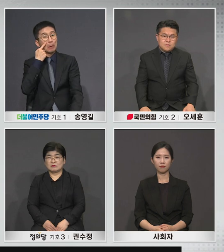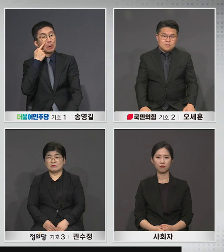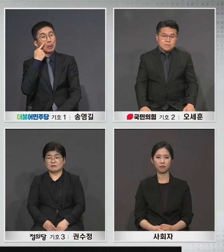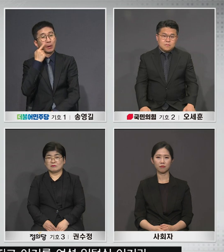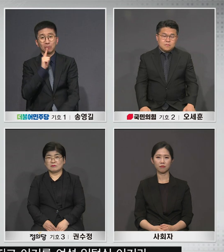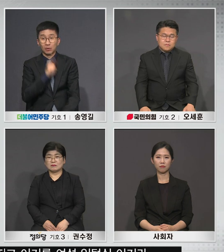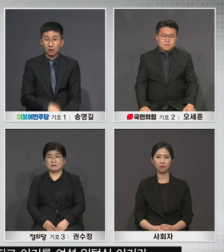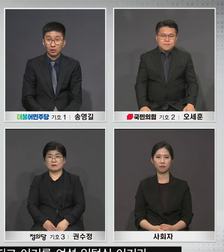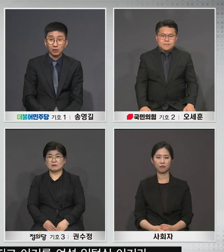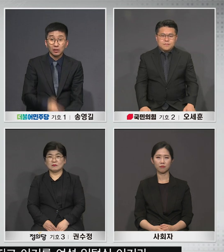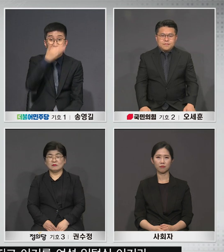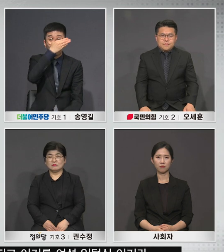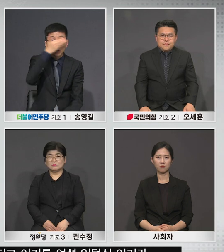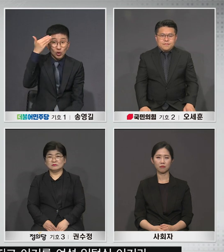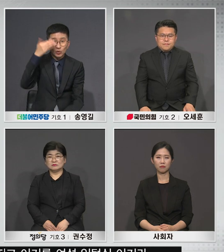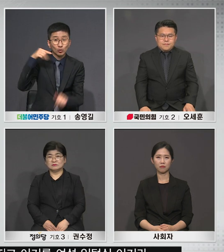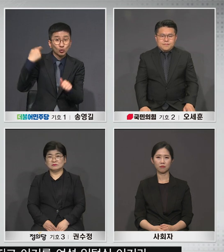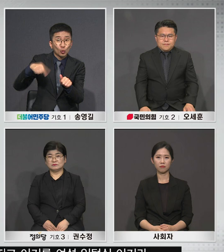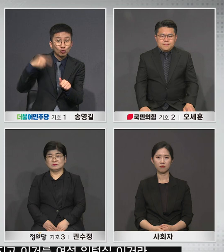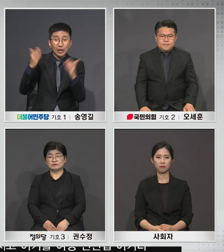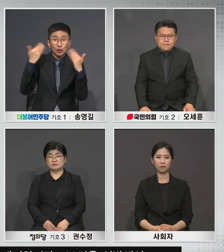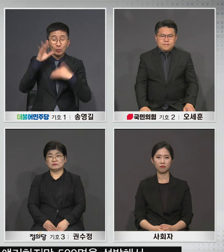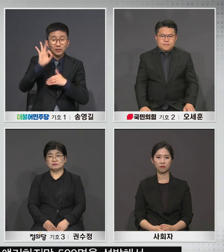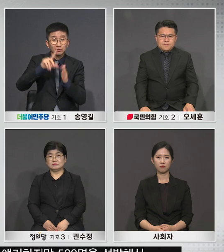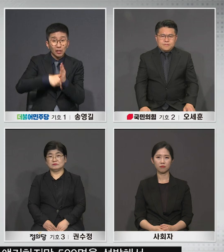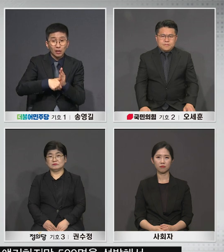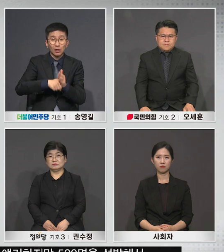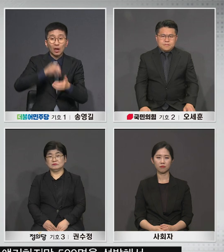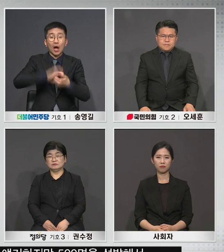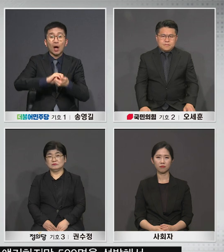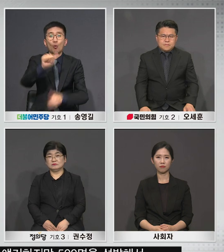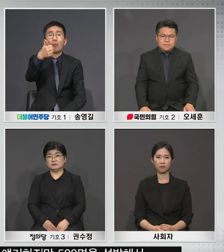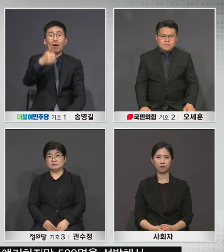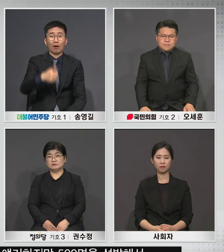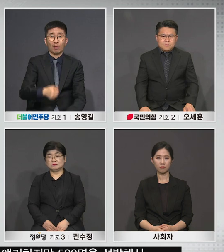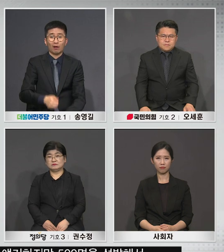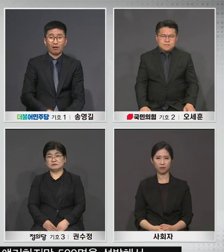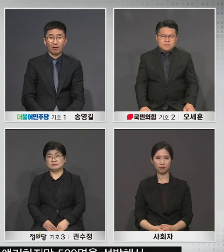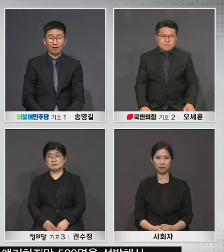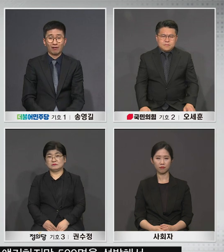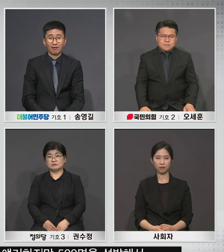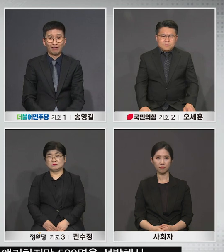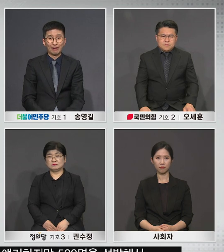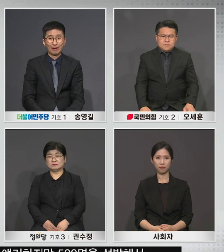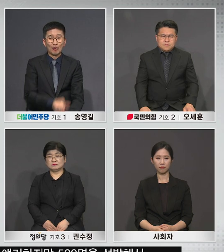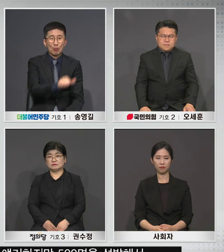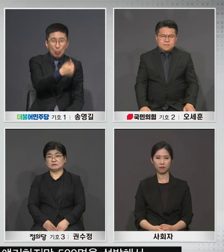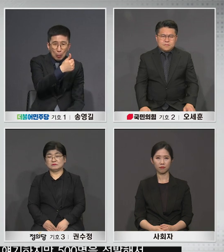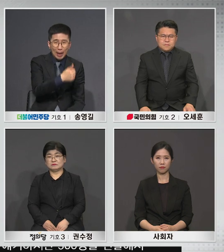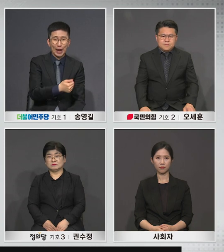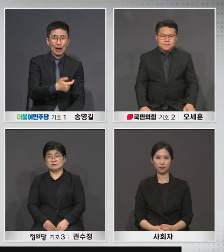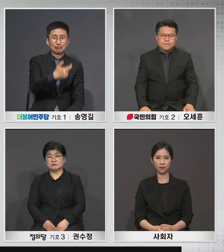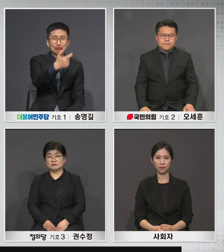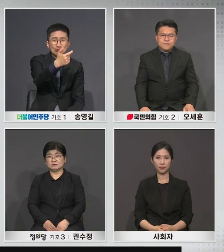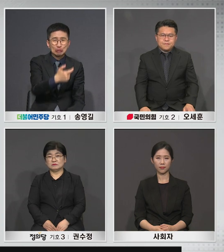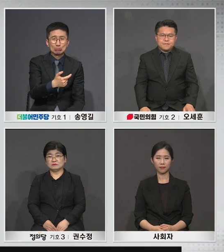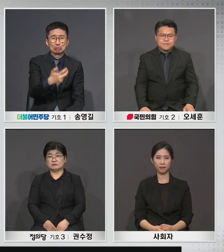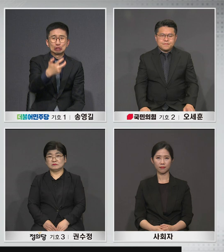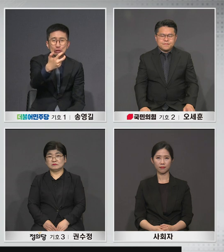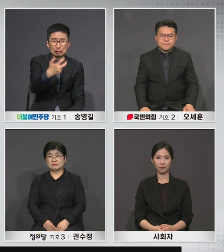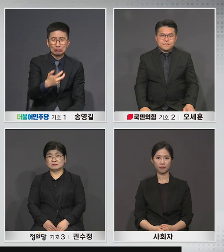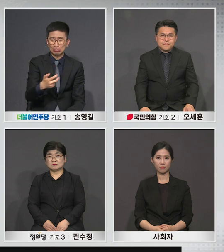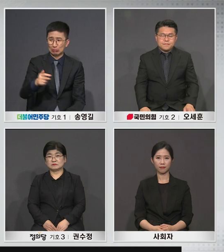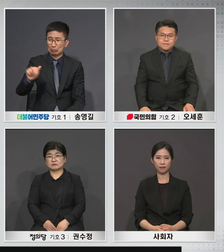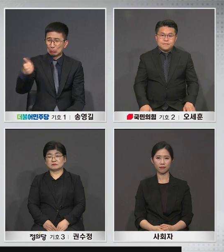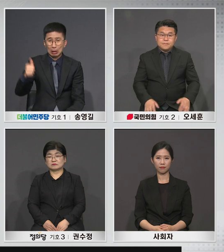청년사관학교도 보니까 500명 선발했더라고요. 이렇게 조금조금 무슨 샘플을 만들어서 지금 실험하고 있는 것인가.